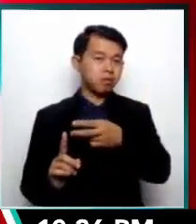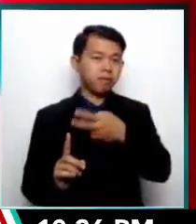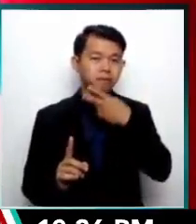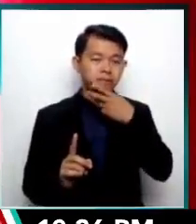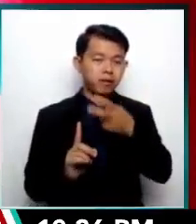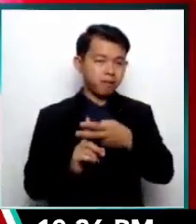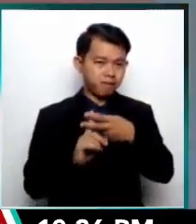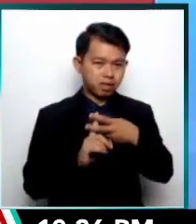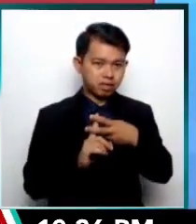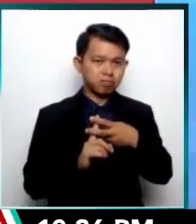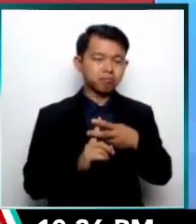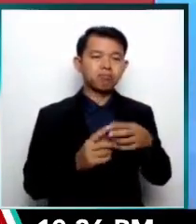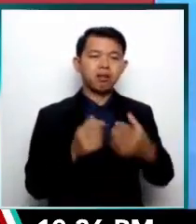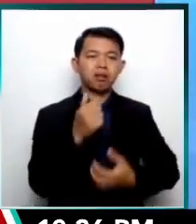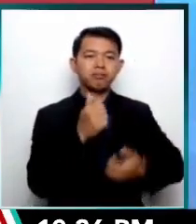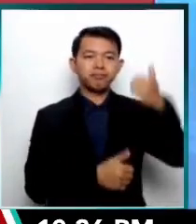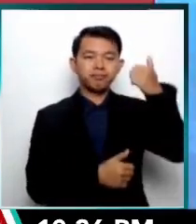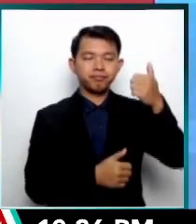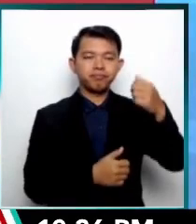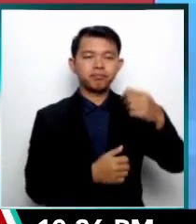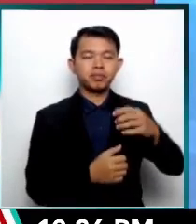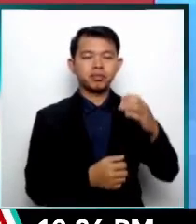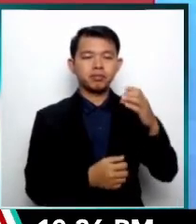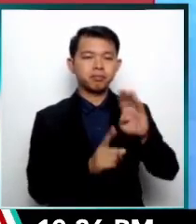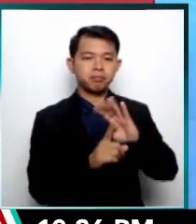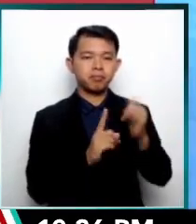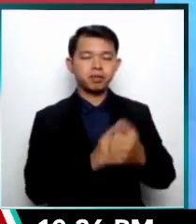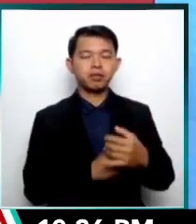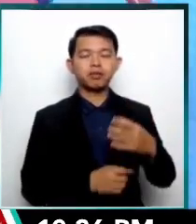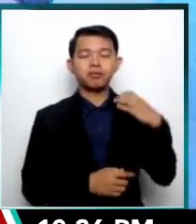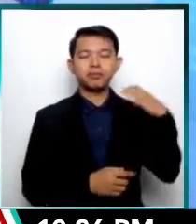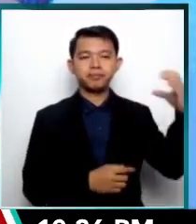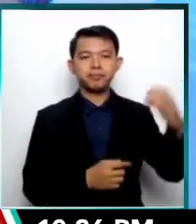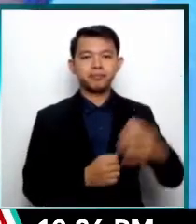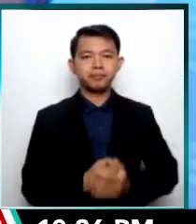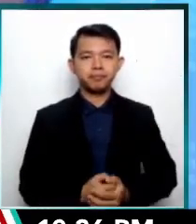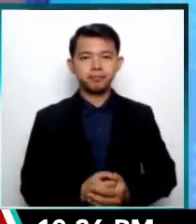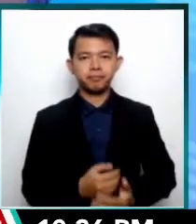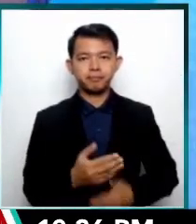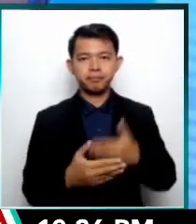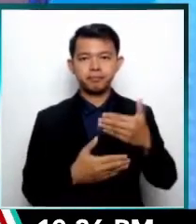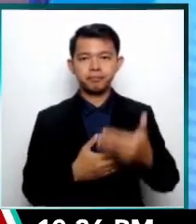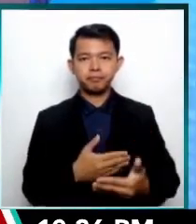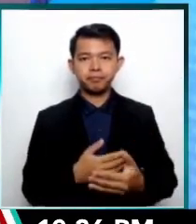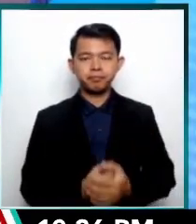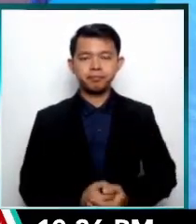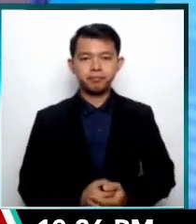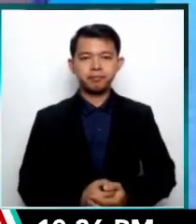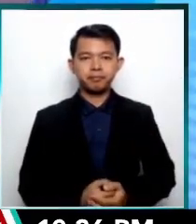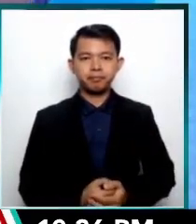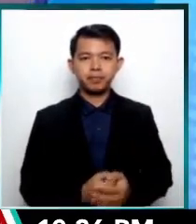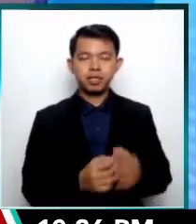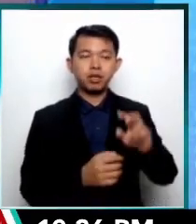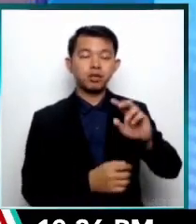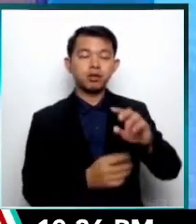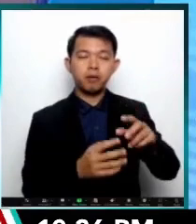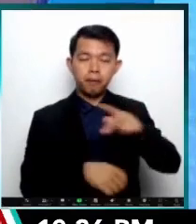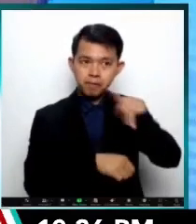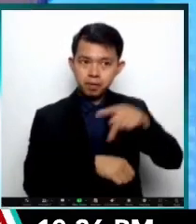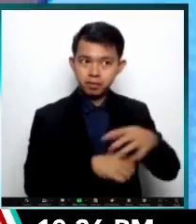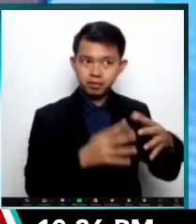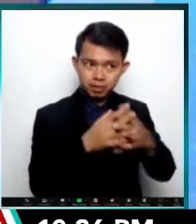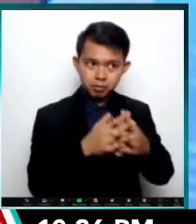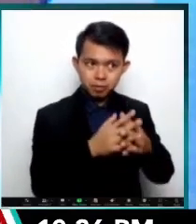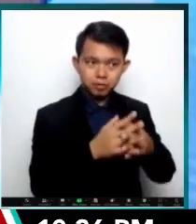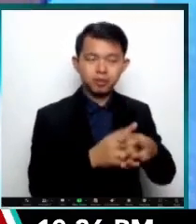News. Sa day 2 ng joint patrol ng Pilipinas at Amerika sa West Philippine Sea, namataon doon ang ilang